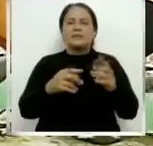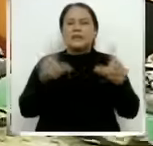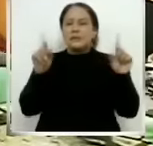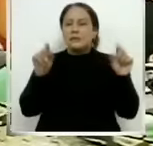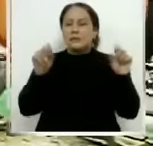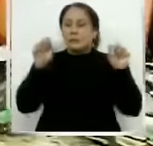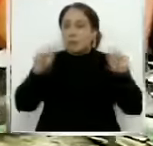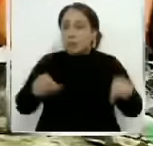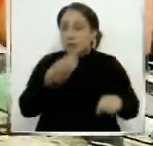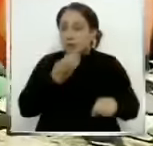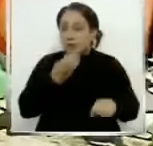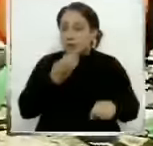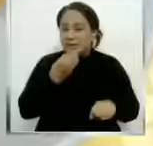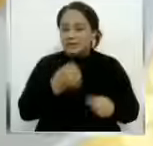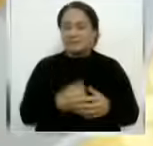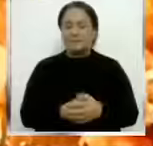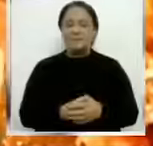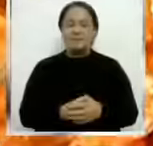na?